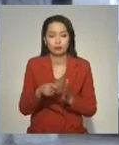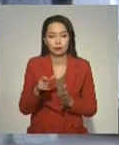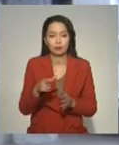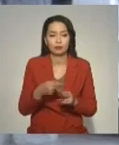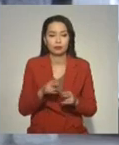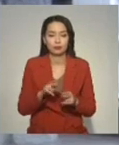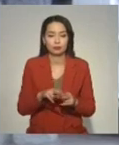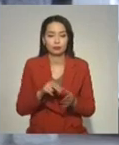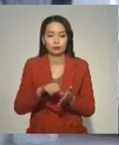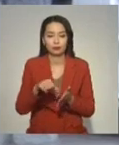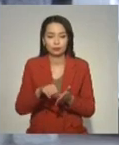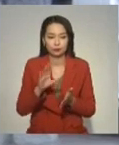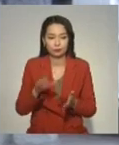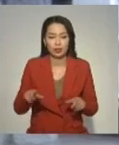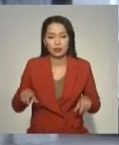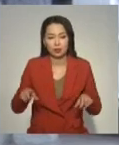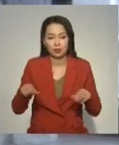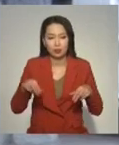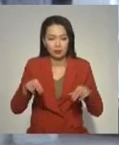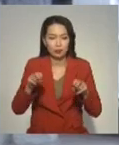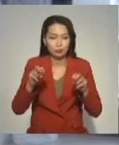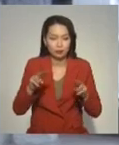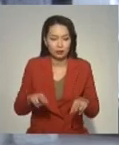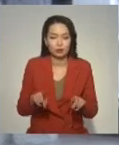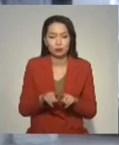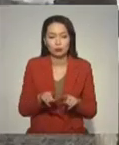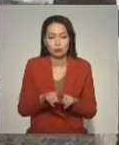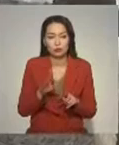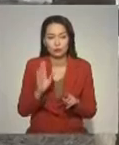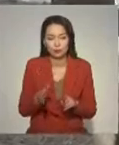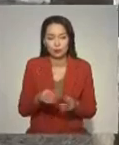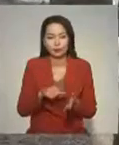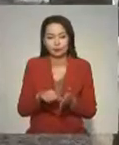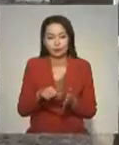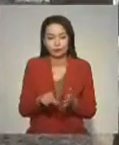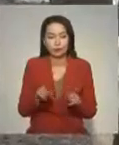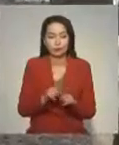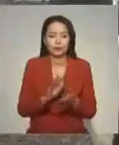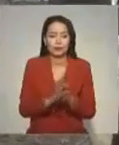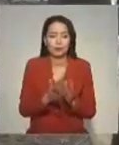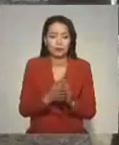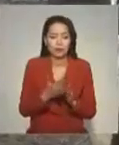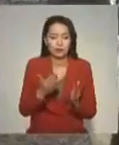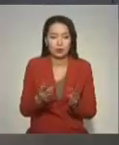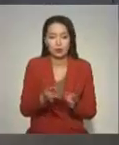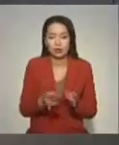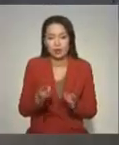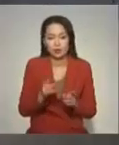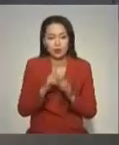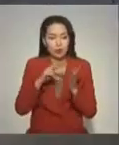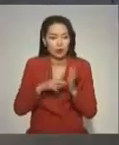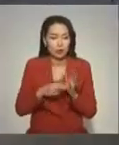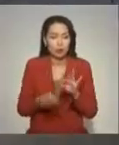асфальтово-бетонное покрытие, тротуары, освещение. Та же ситуация с водоснабжением района. Сейчас